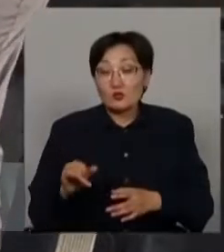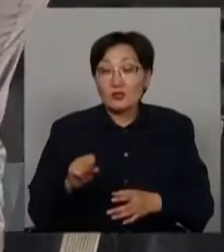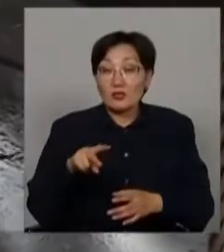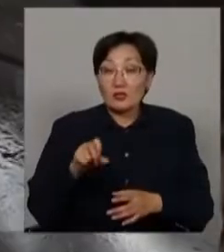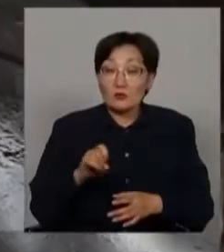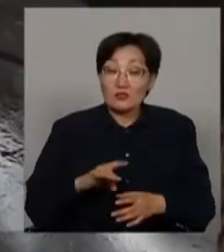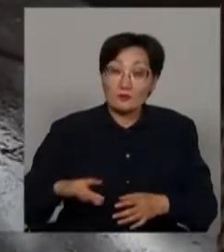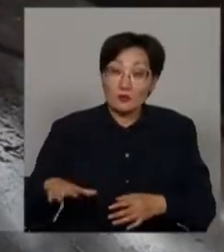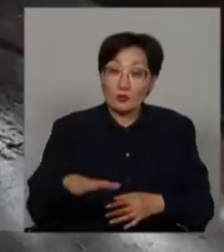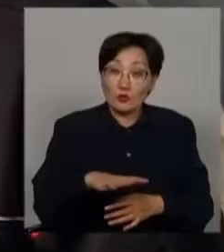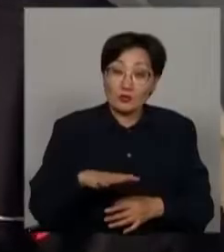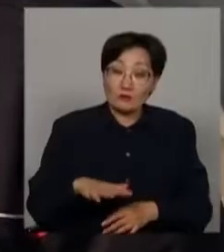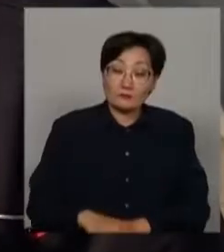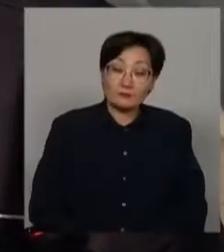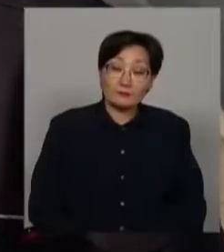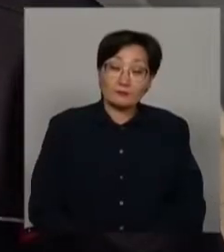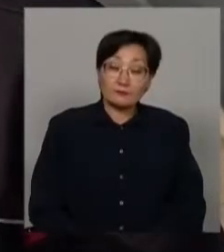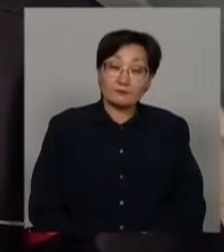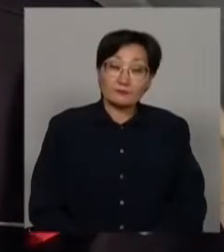районах.